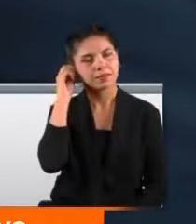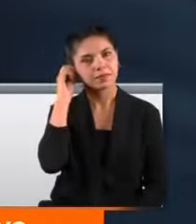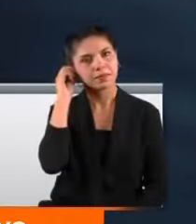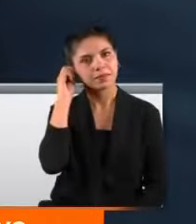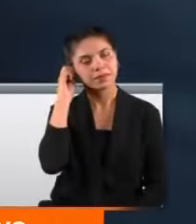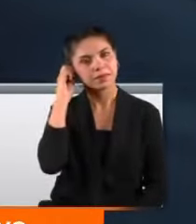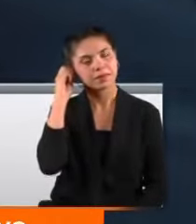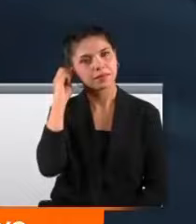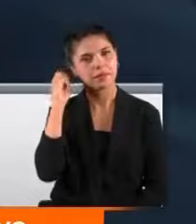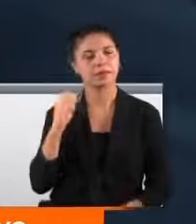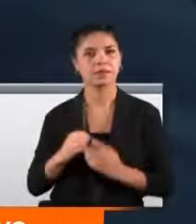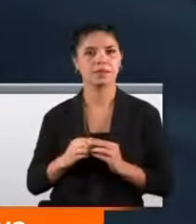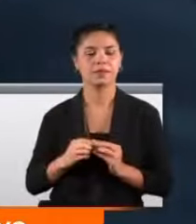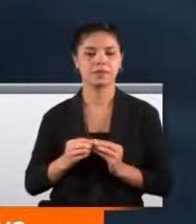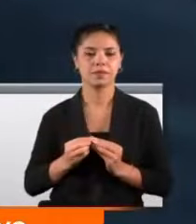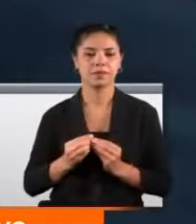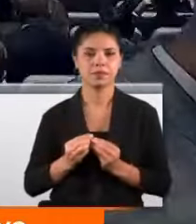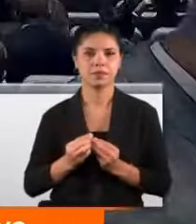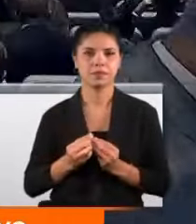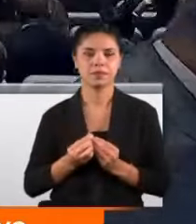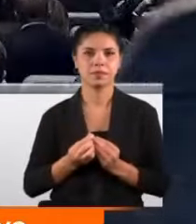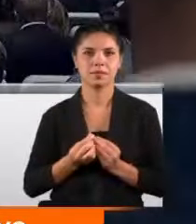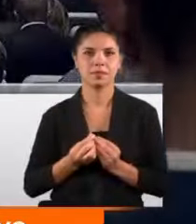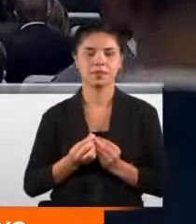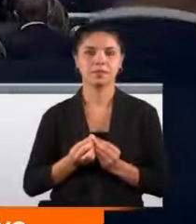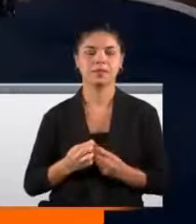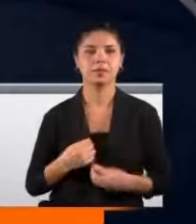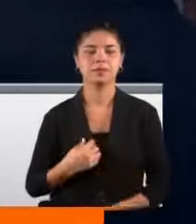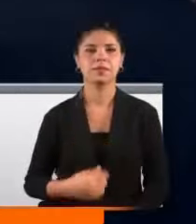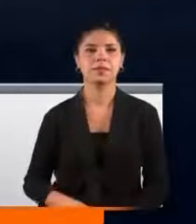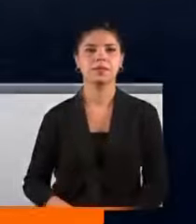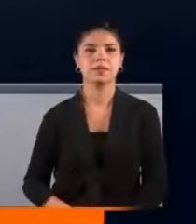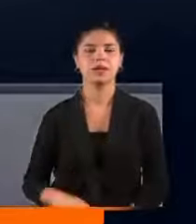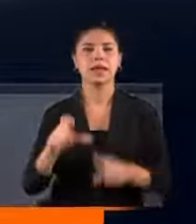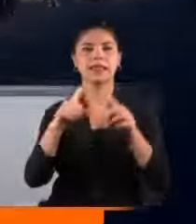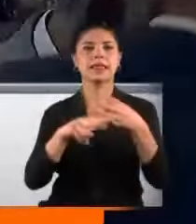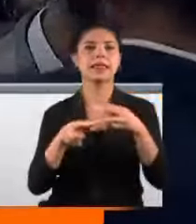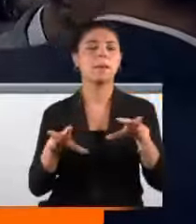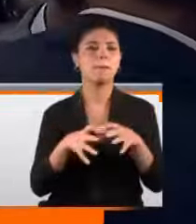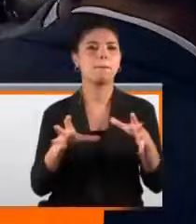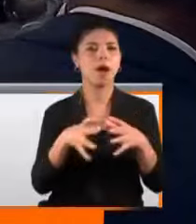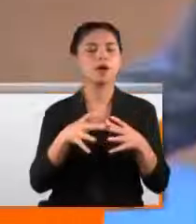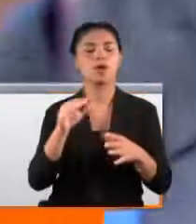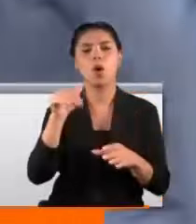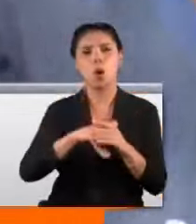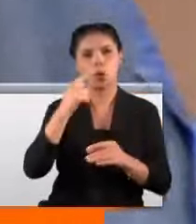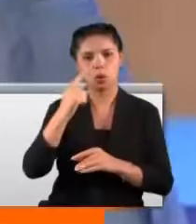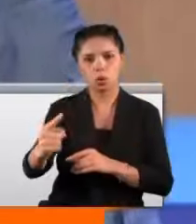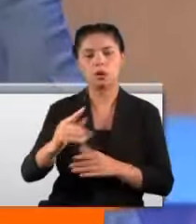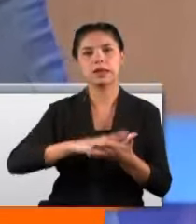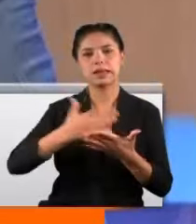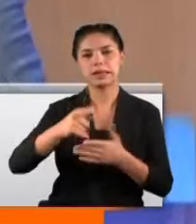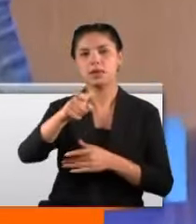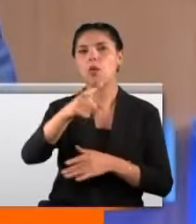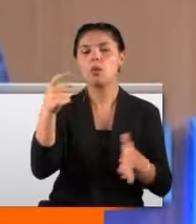aldık. Hepinize çok çok teşekkür ediyorum. DEM Parti'nin oylarıyla seçildikten sonra istifa eden Birecik Belediye Başkanı Mehmet Begit